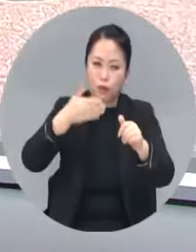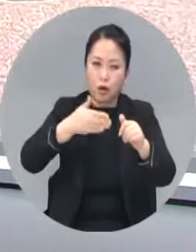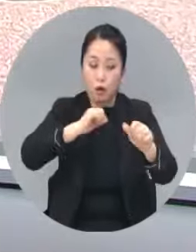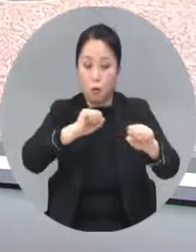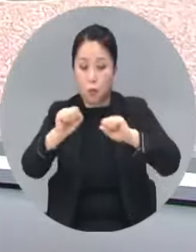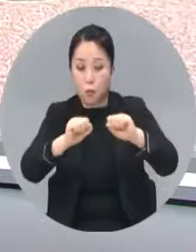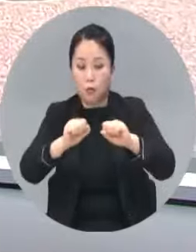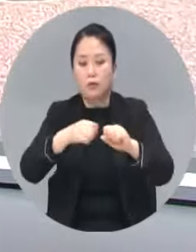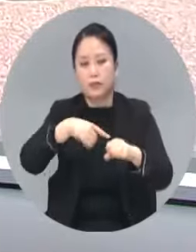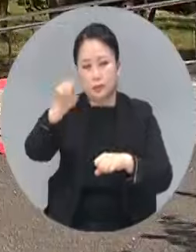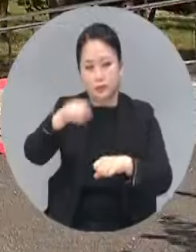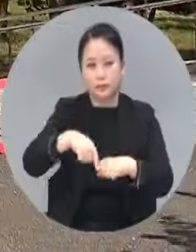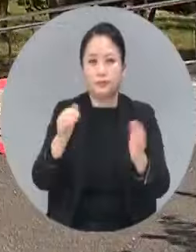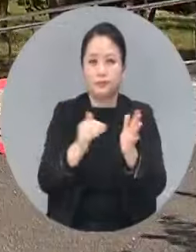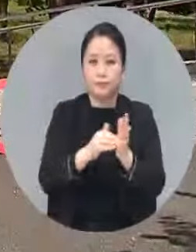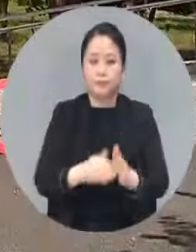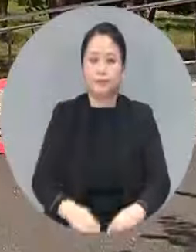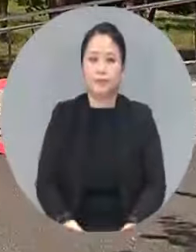다녀왔습니다.